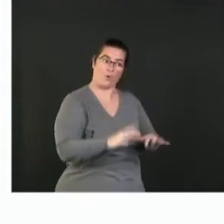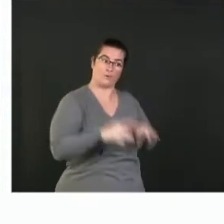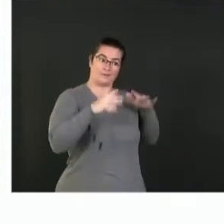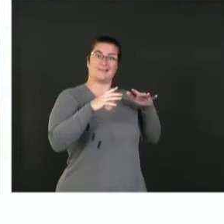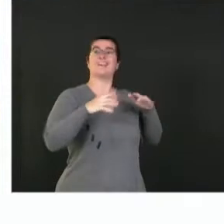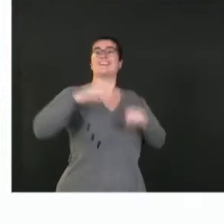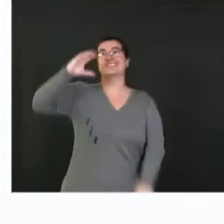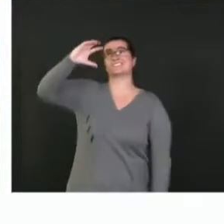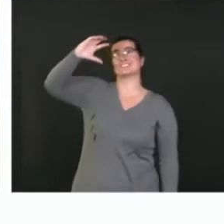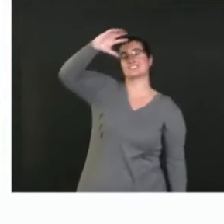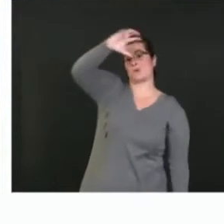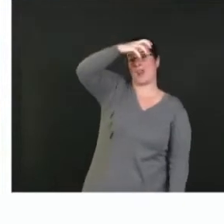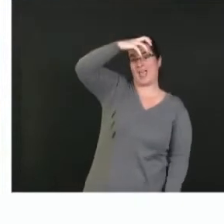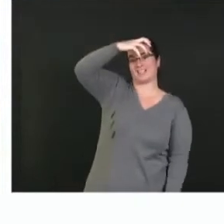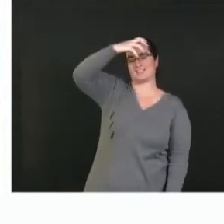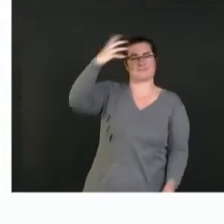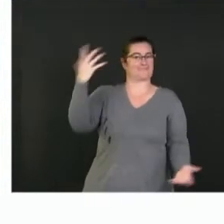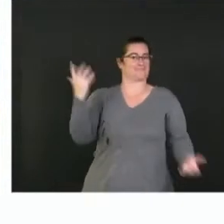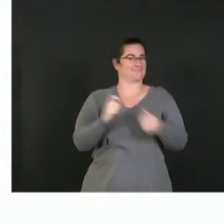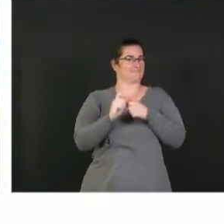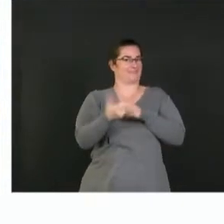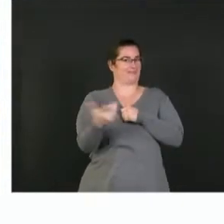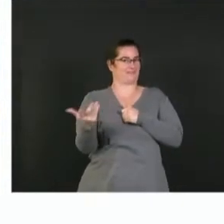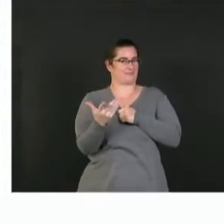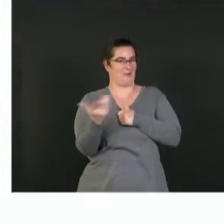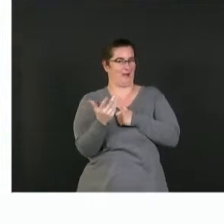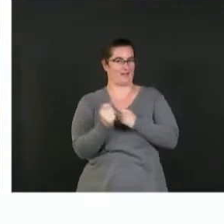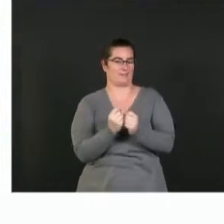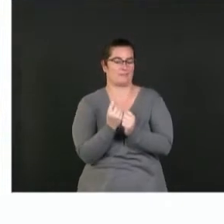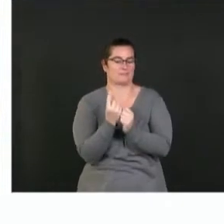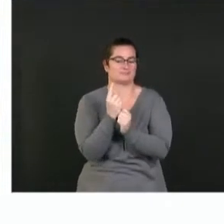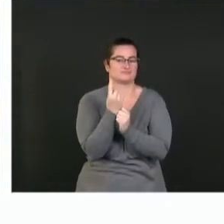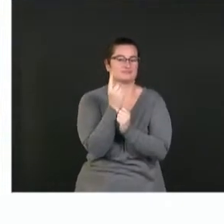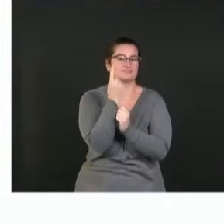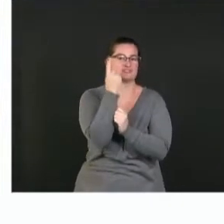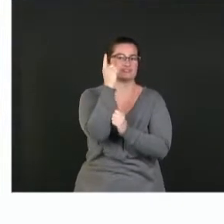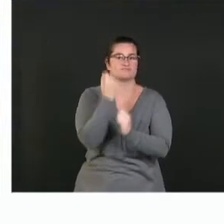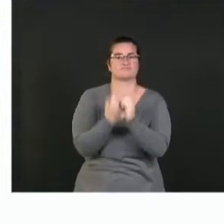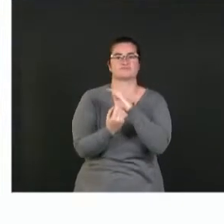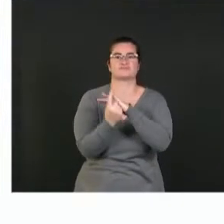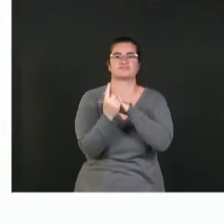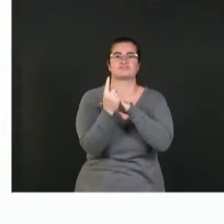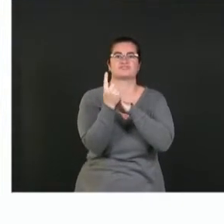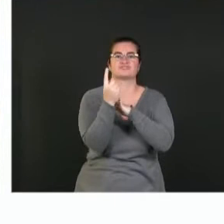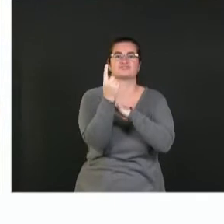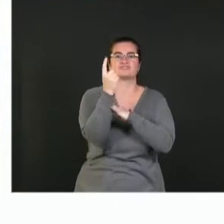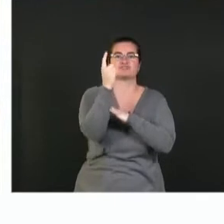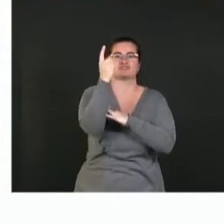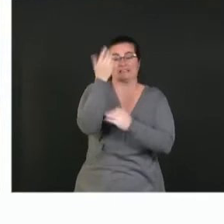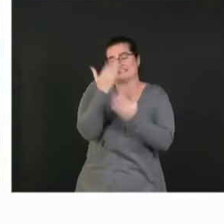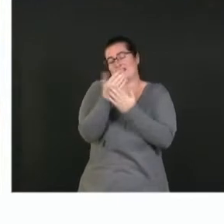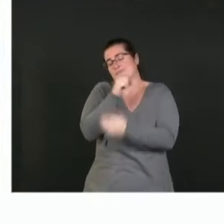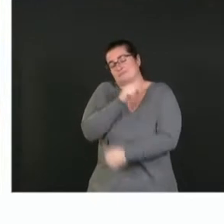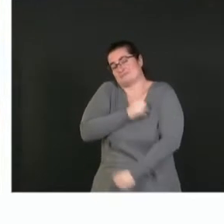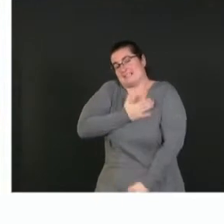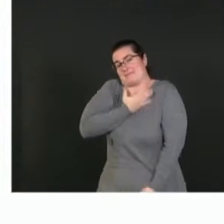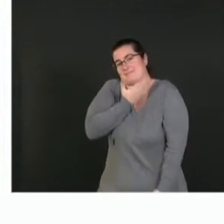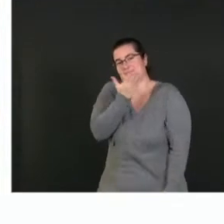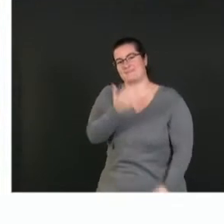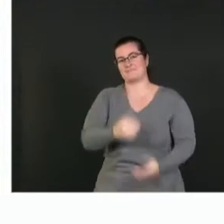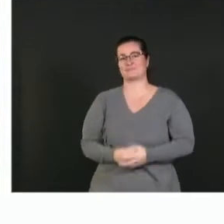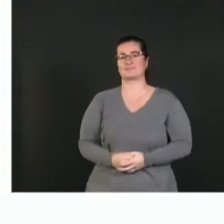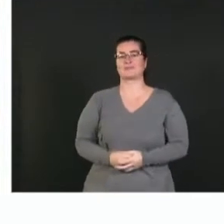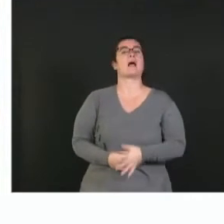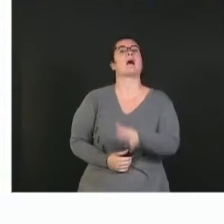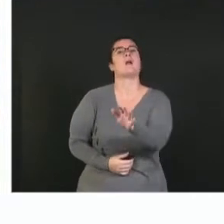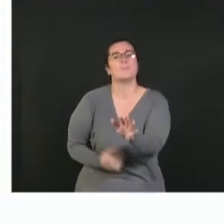avec le soleil, le végétal arrive, enfin, la photosynthèse est là pour ça, et il faut, et on l'aime, évidemment. Donc moi, je ne suis pas